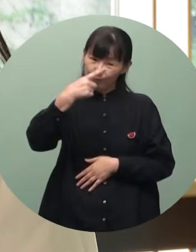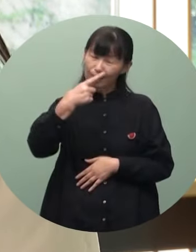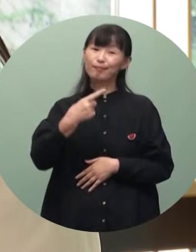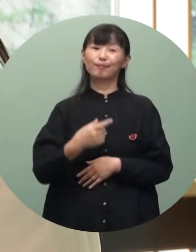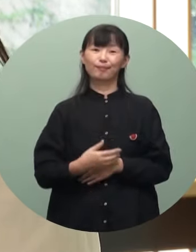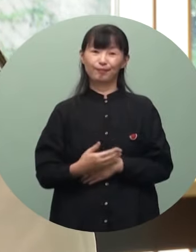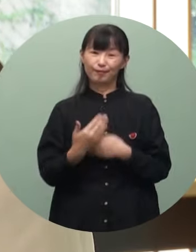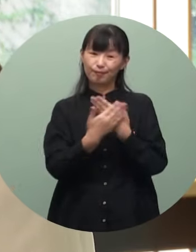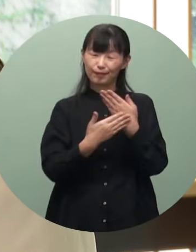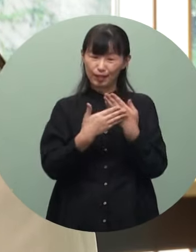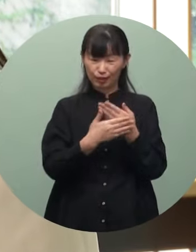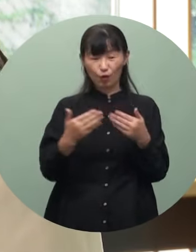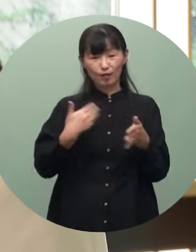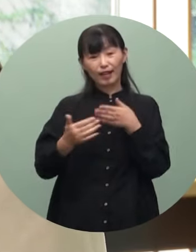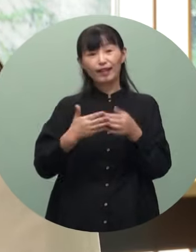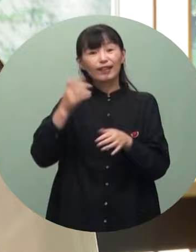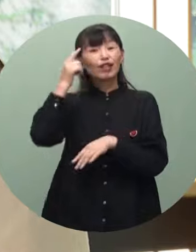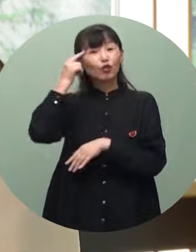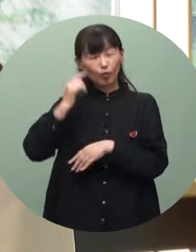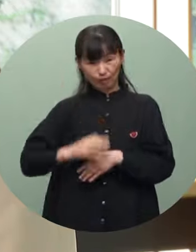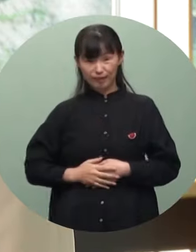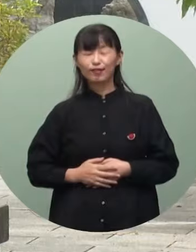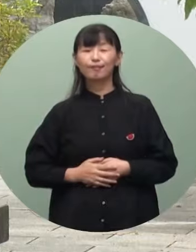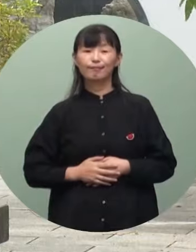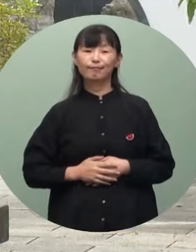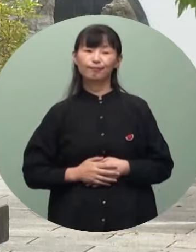一番貴重な経験だと思います。